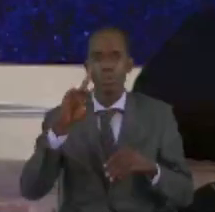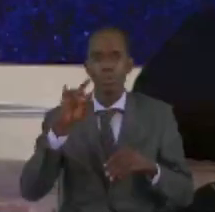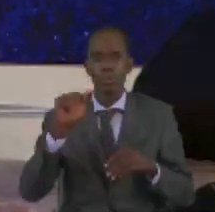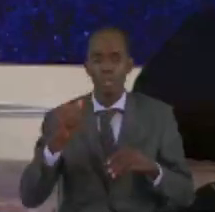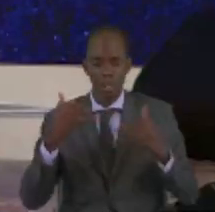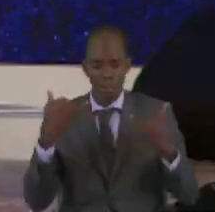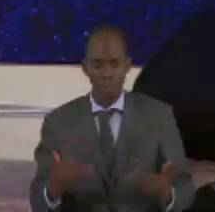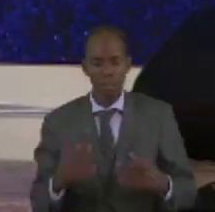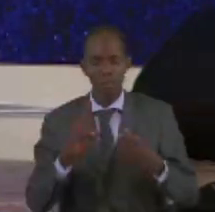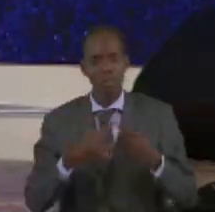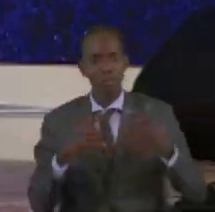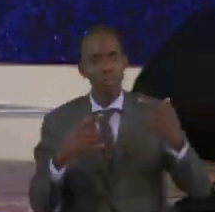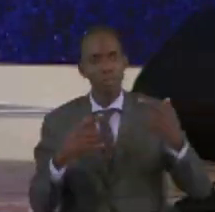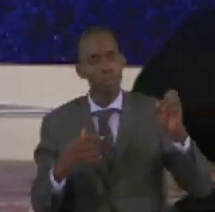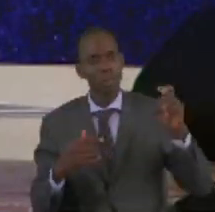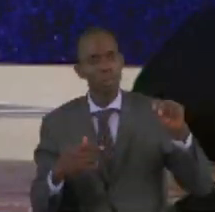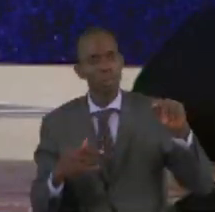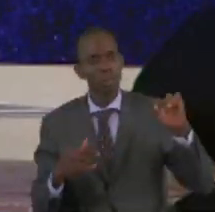et chez les païens,